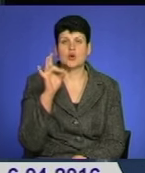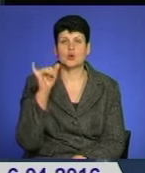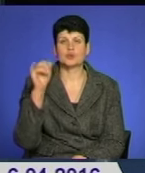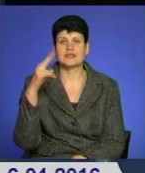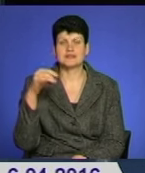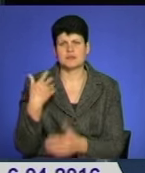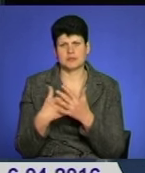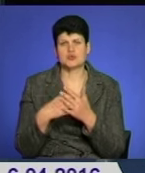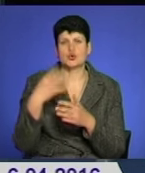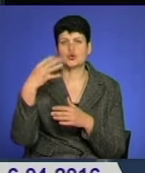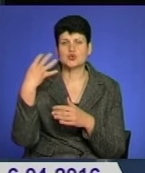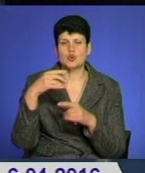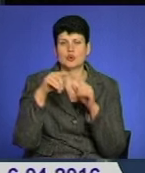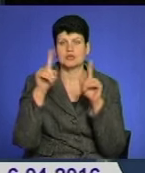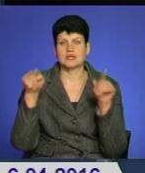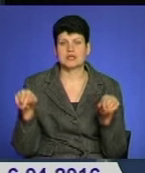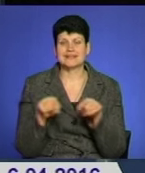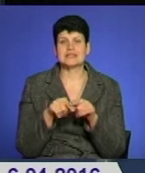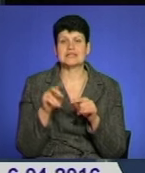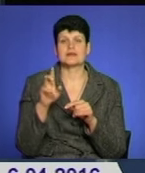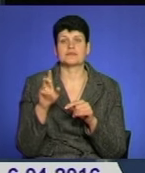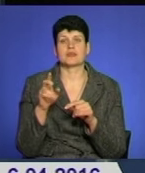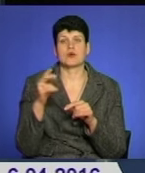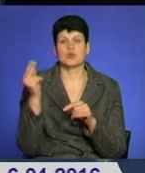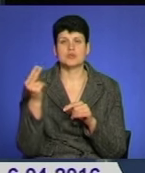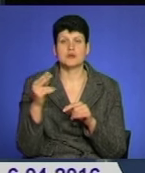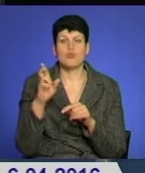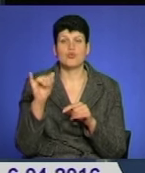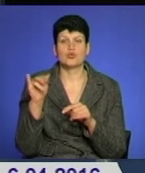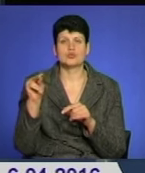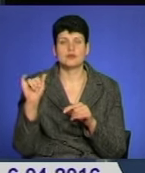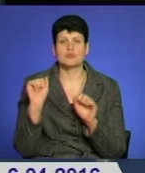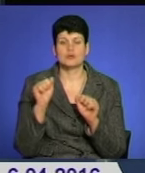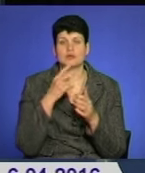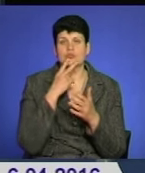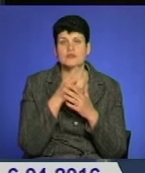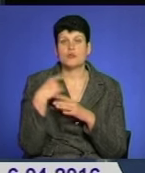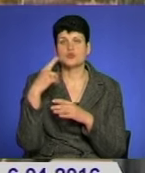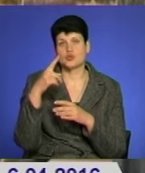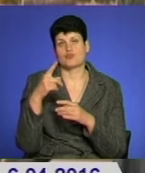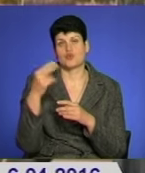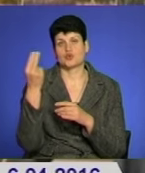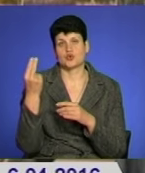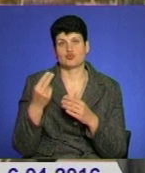40 робіт цього художника з Бучача можна оглянути на його персональній виставці в обласному художньому музеї.